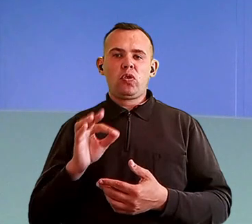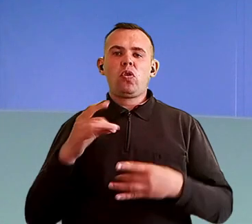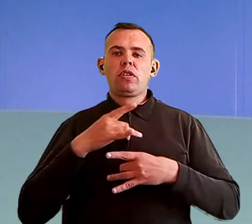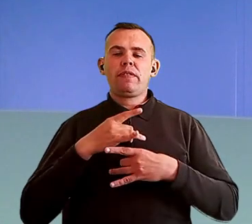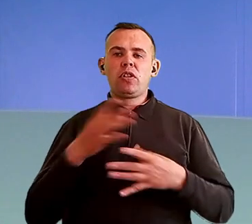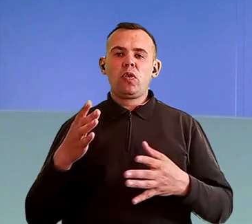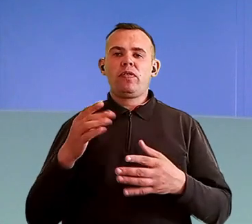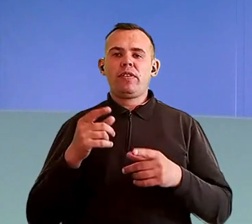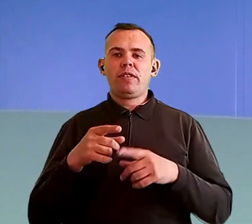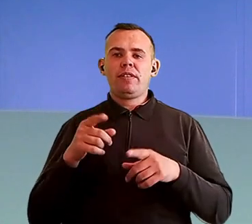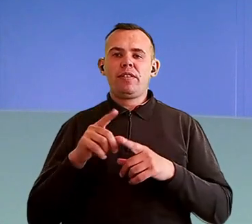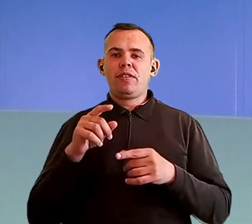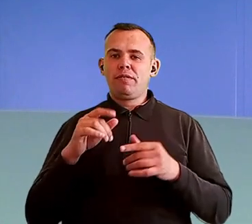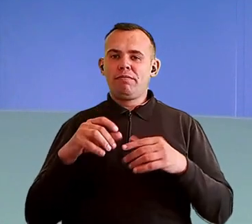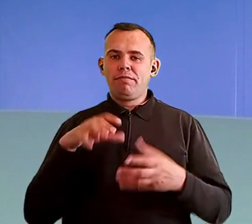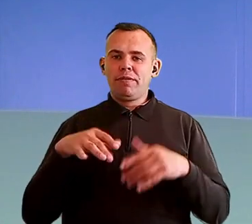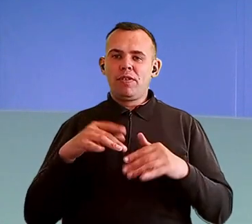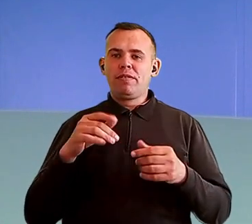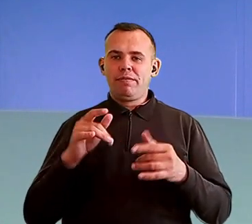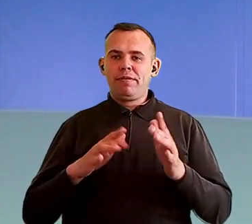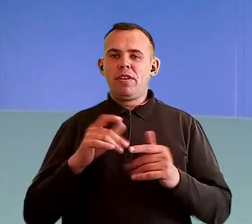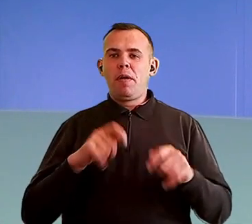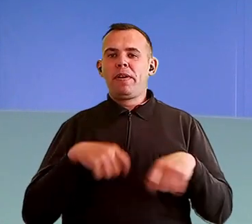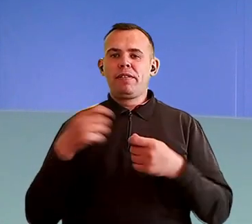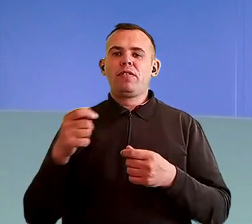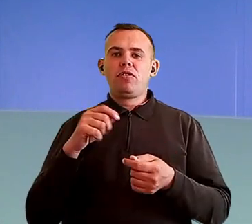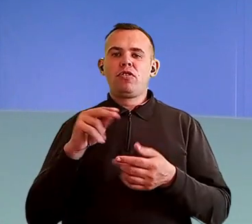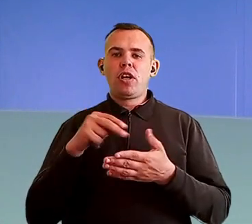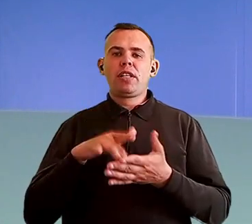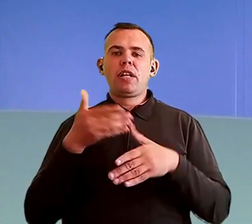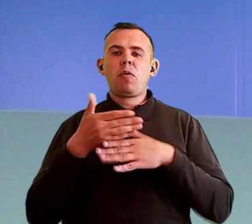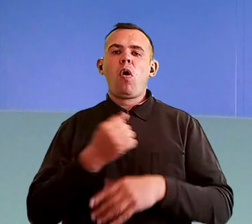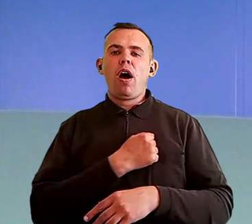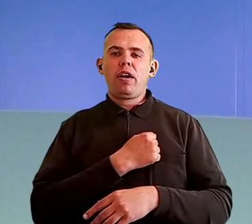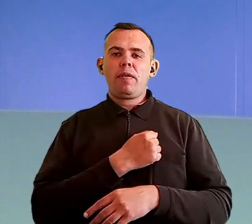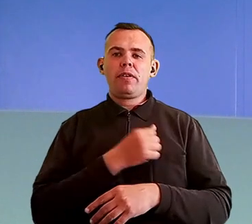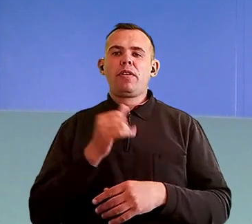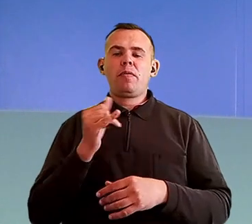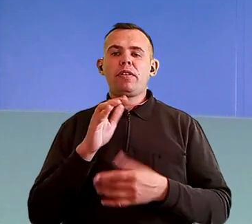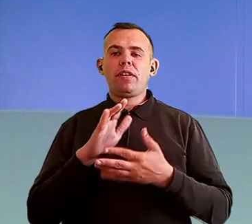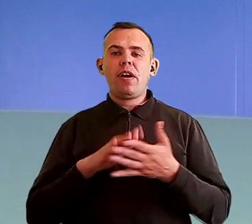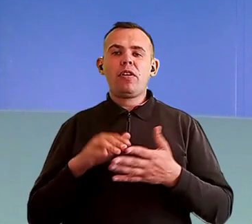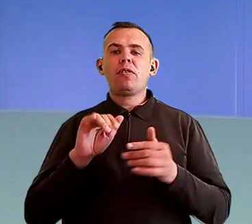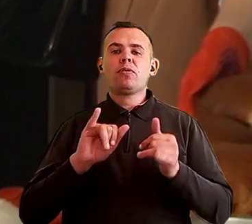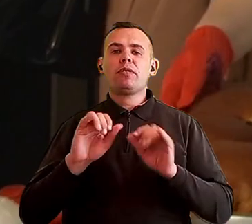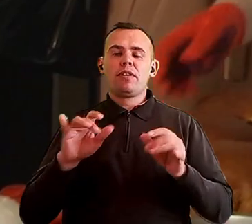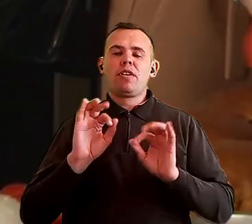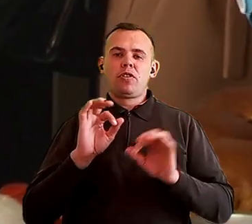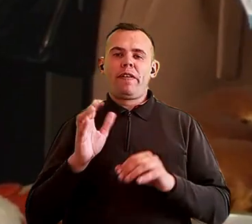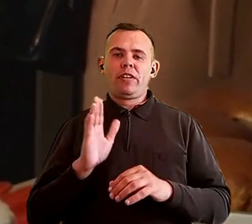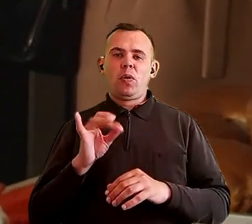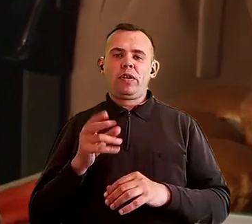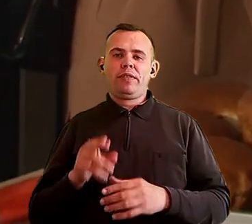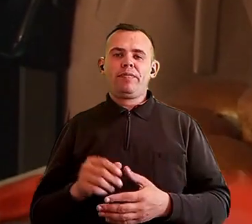освятили та передали в Черкаський центр допомоги армії. Куди далі повезуть, розкаже Вікторія Будавіцька.